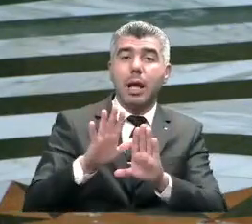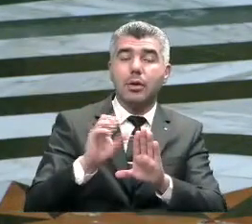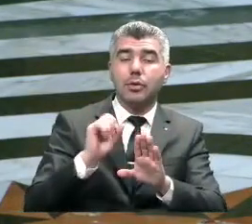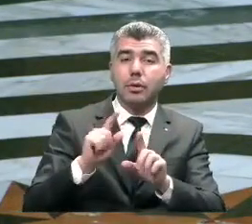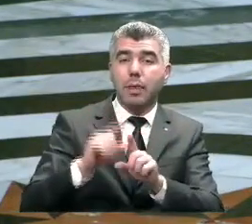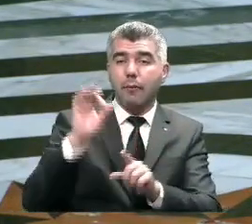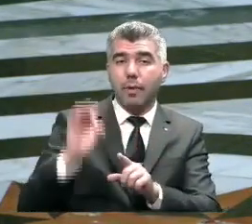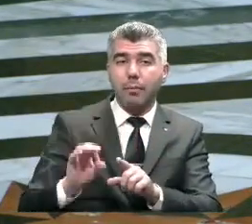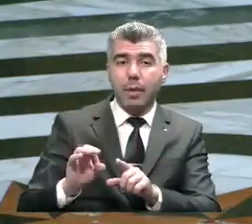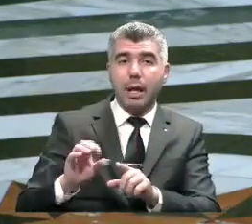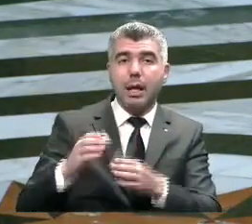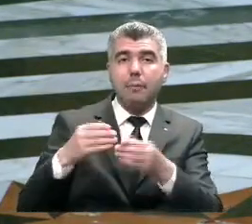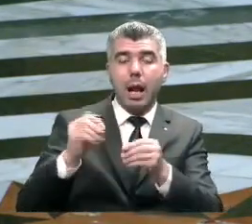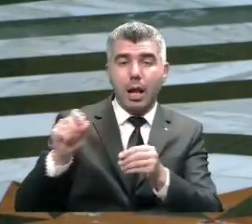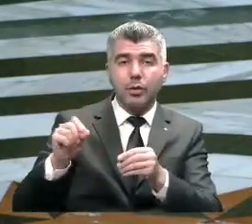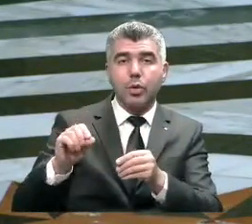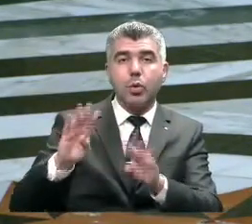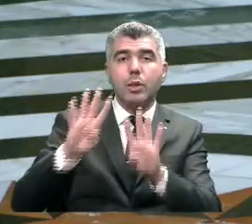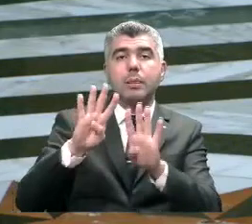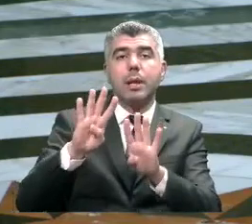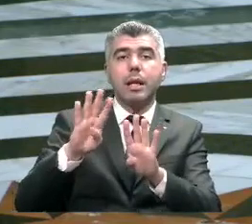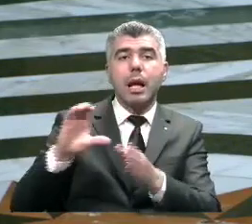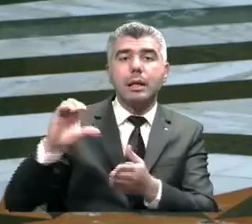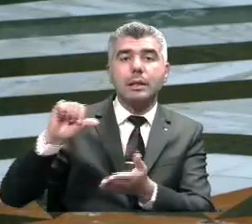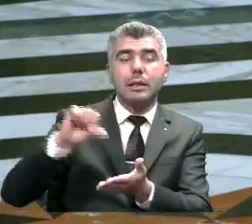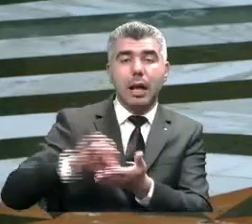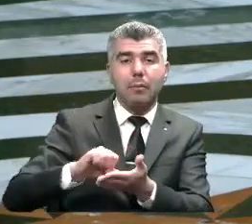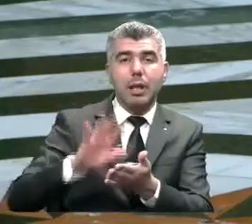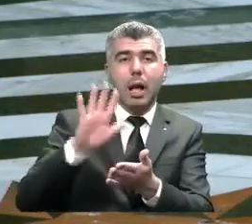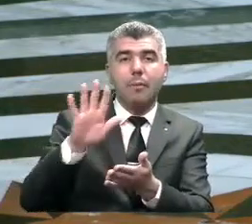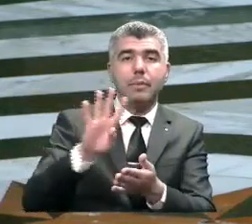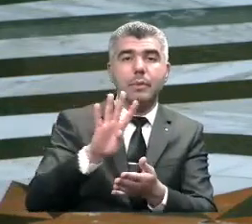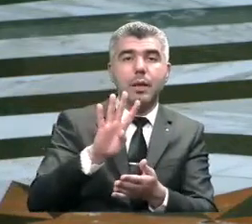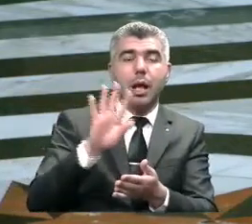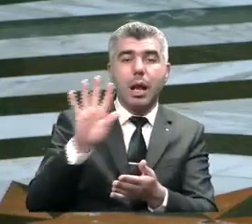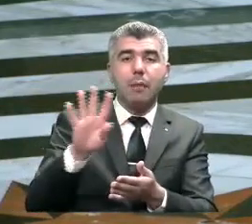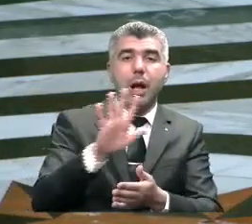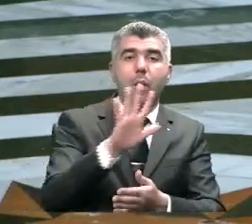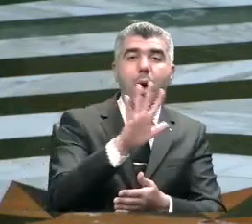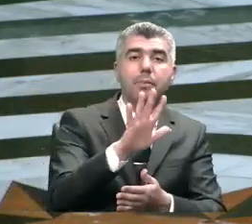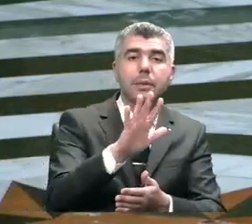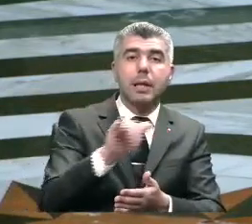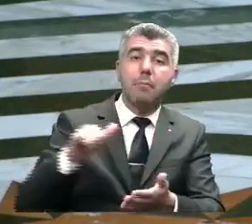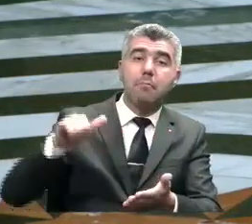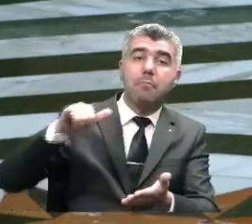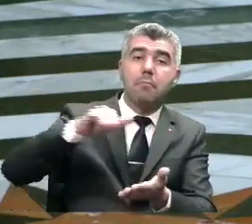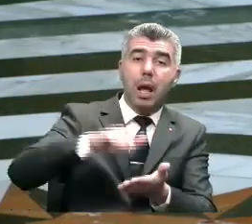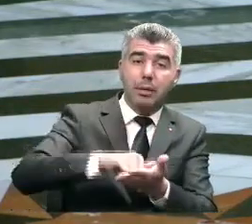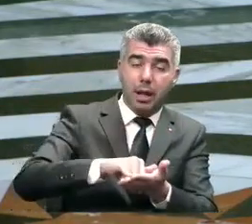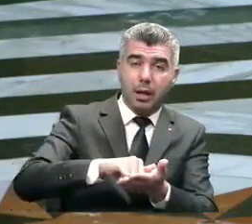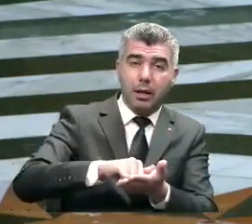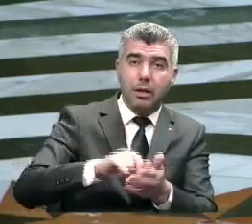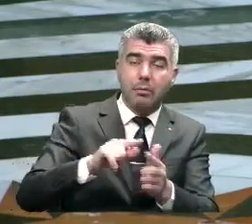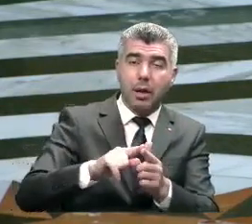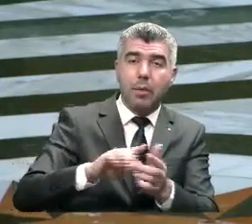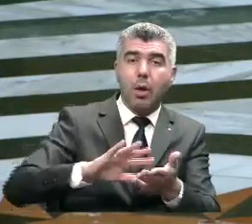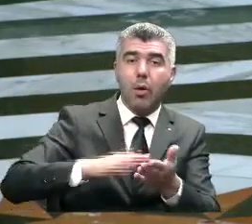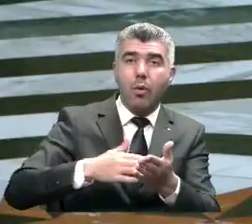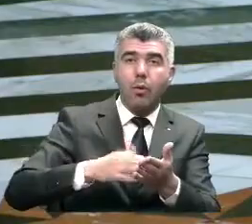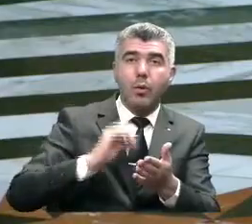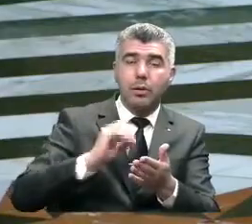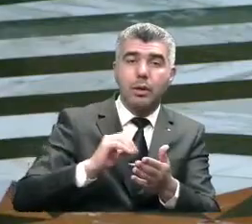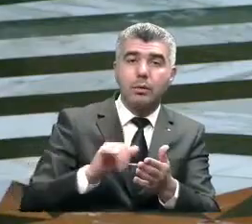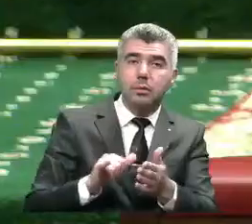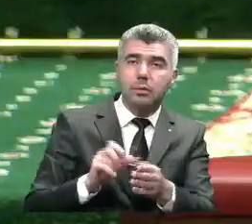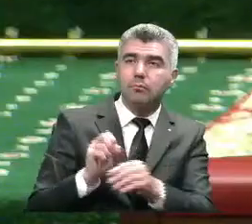الدار البيضاء المرتبة 8 ضمن ال 54 مطار اللي تتربط بهما